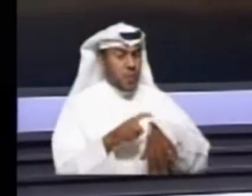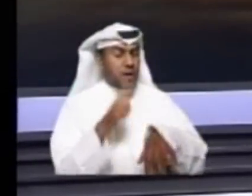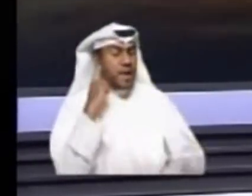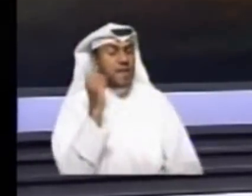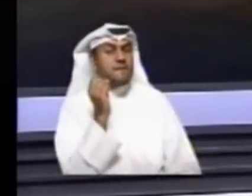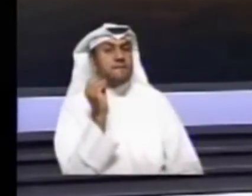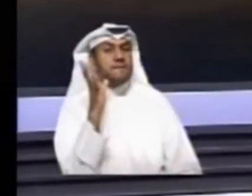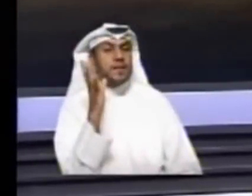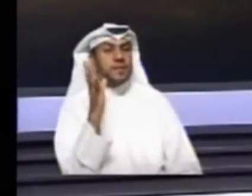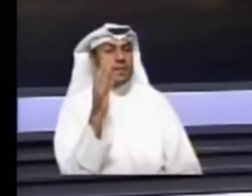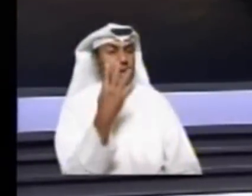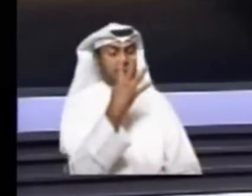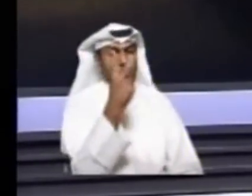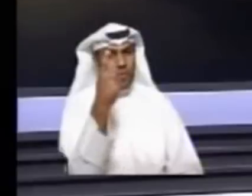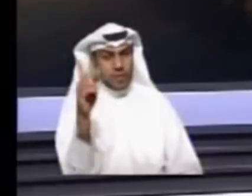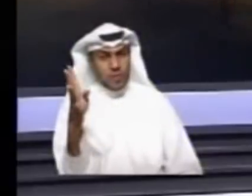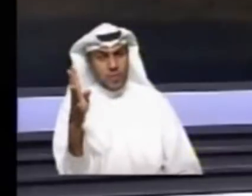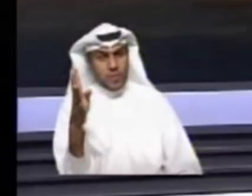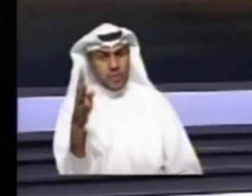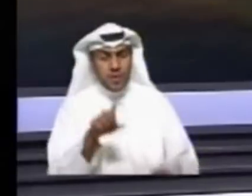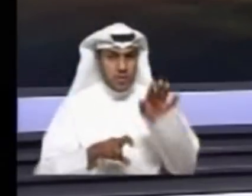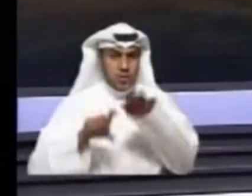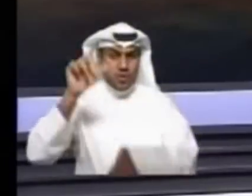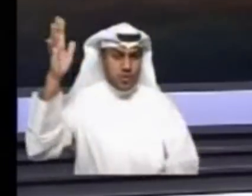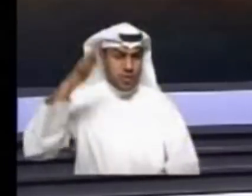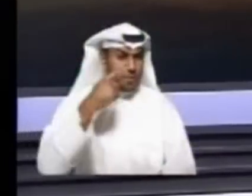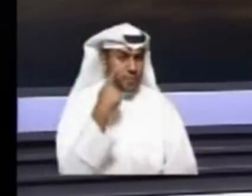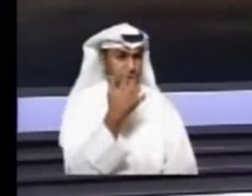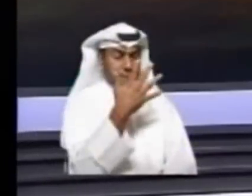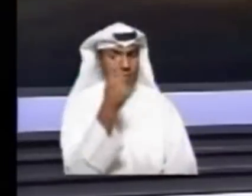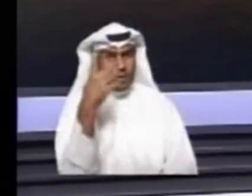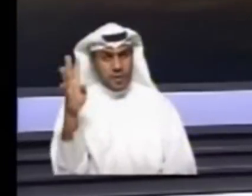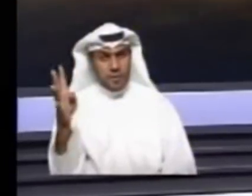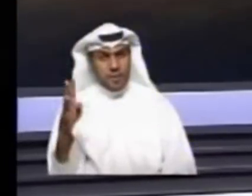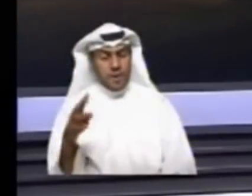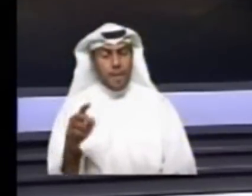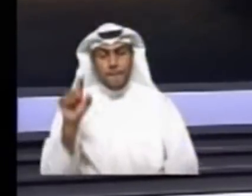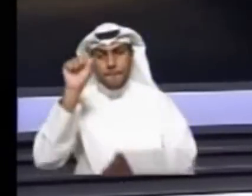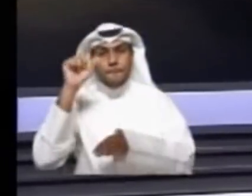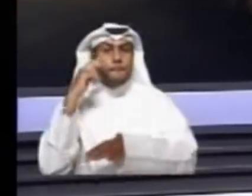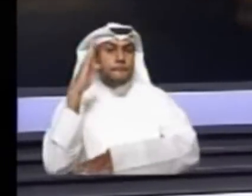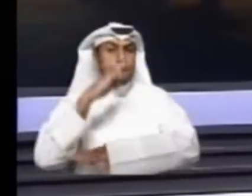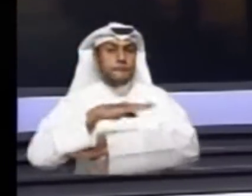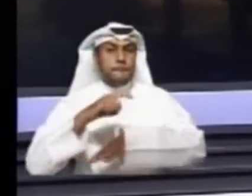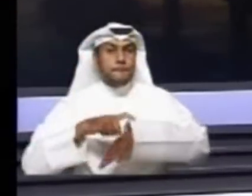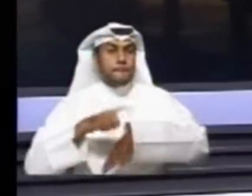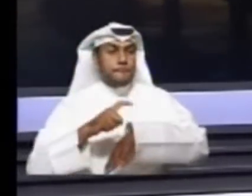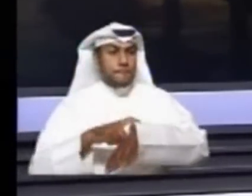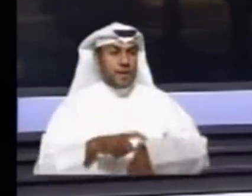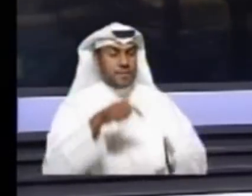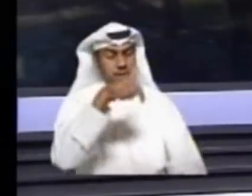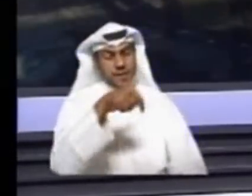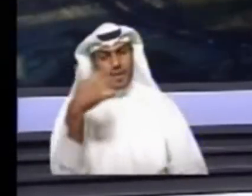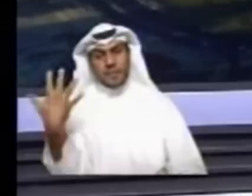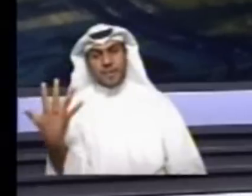لمدينه الكويت موعد اذان الفير الساعه 421 شروق الشمس الساعه 511 اما موعد اذان المغرب الساعه 6 و5